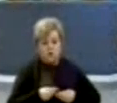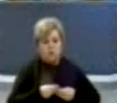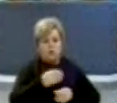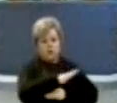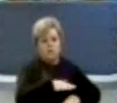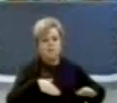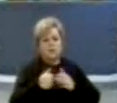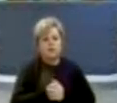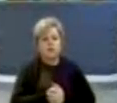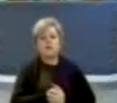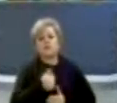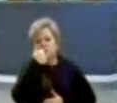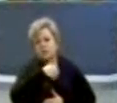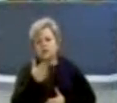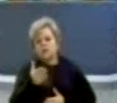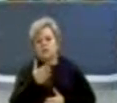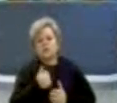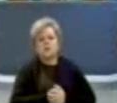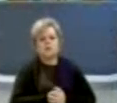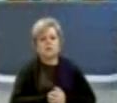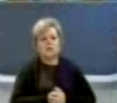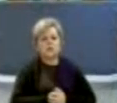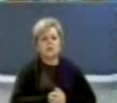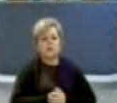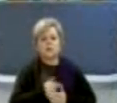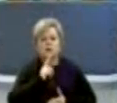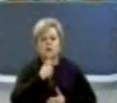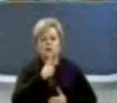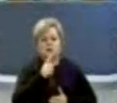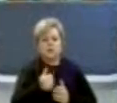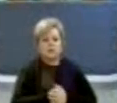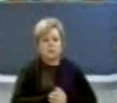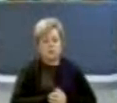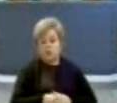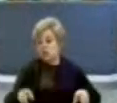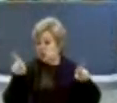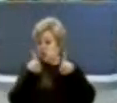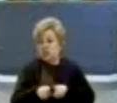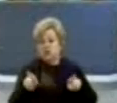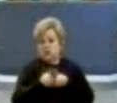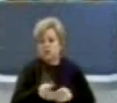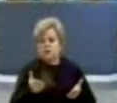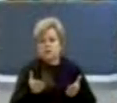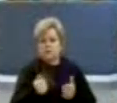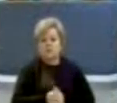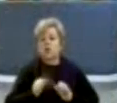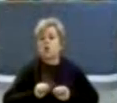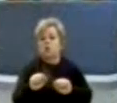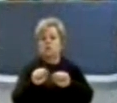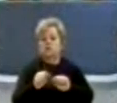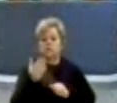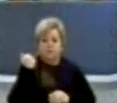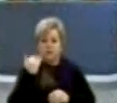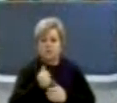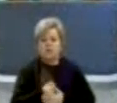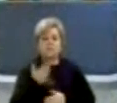paraprakisht në kuvend që ta dimë se çka do diskutohet edhe cilat janë synimet e këtij dialogu. Dhe tash ju po e bëni të njëjtën gjë të cilën e keni kundërshtuar sa keni qenë në